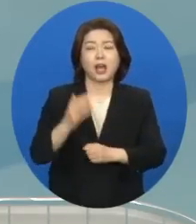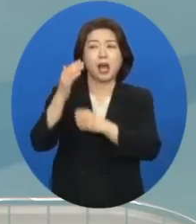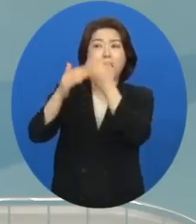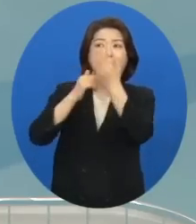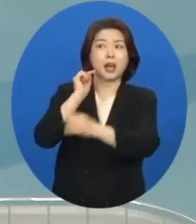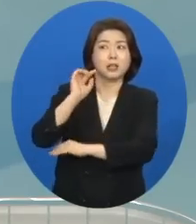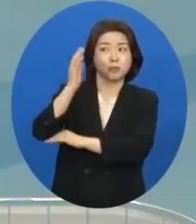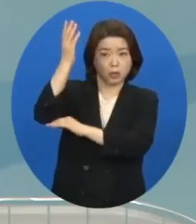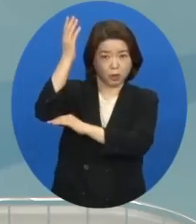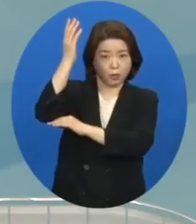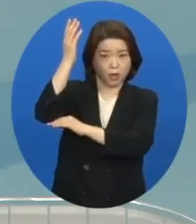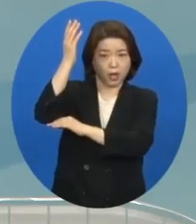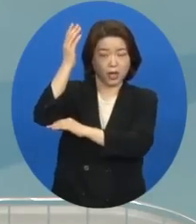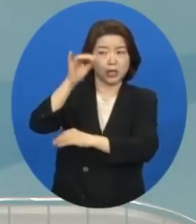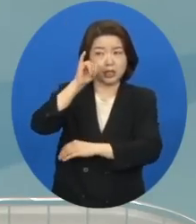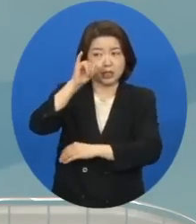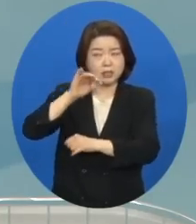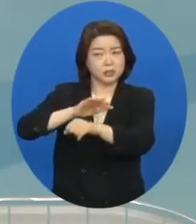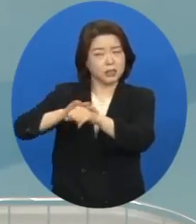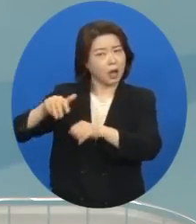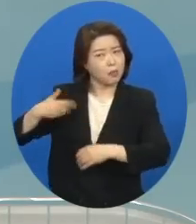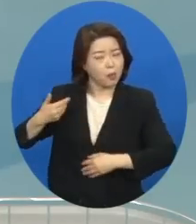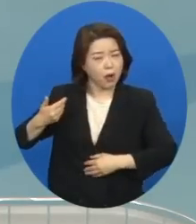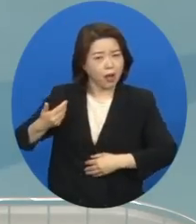하나님의 영광이 있는지는 잘 모르겠다.